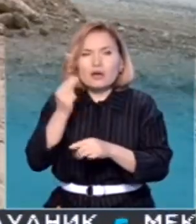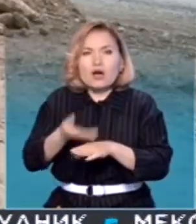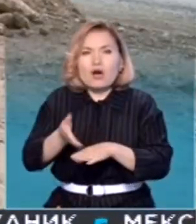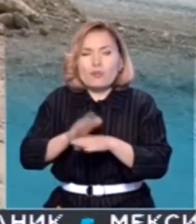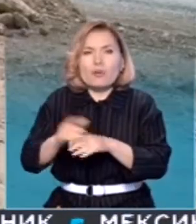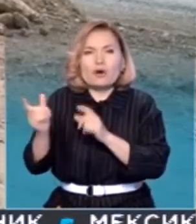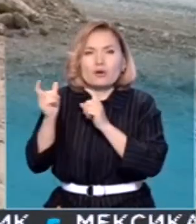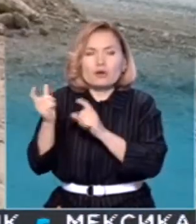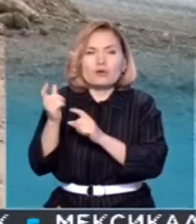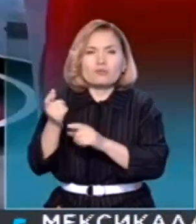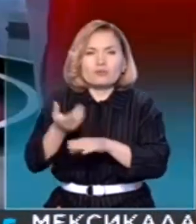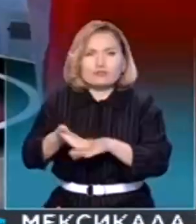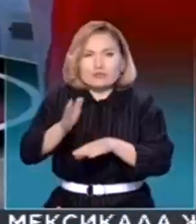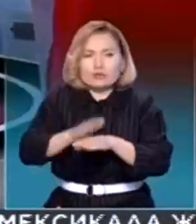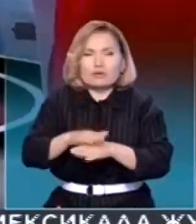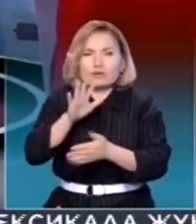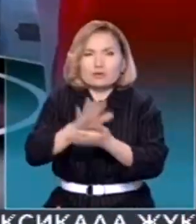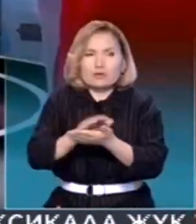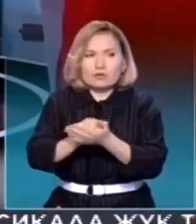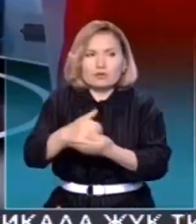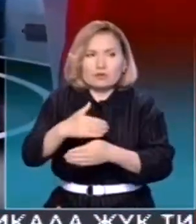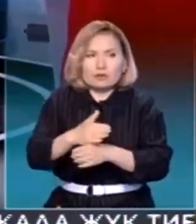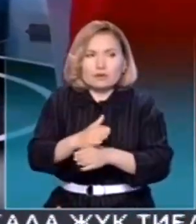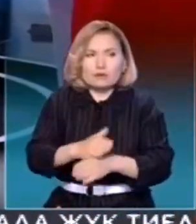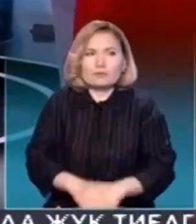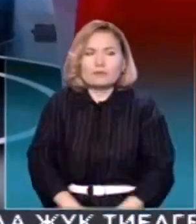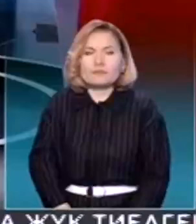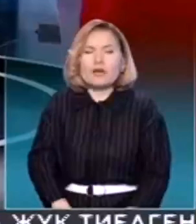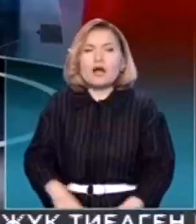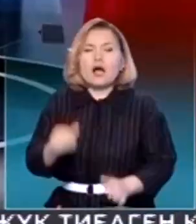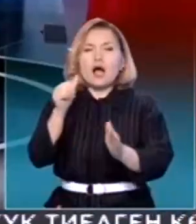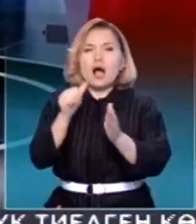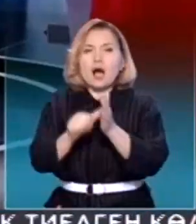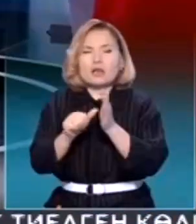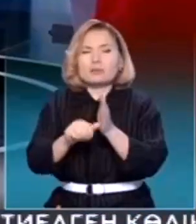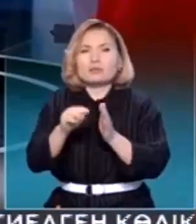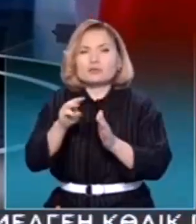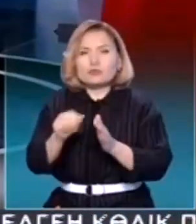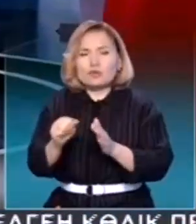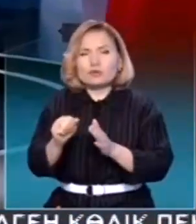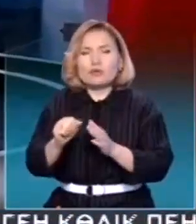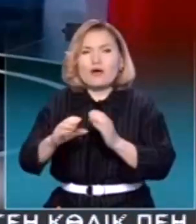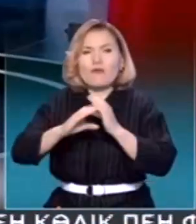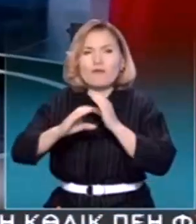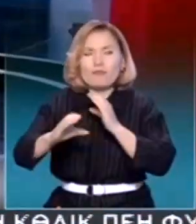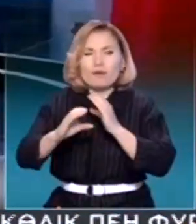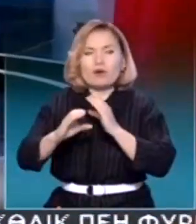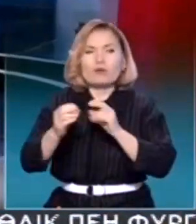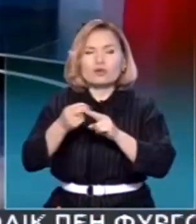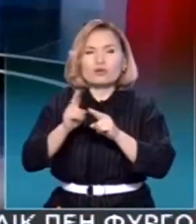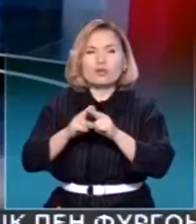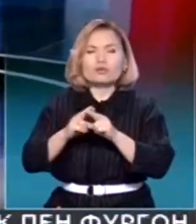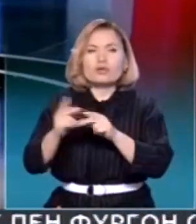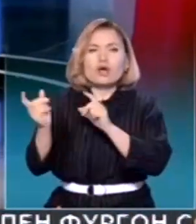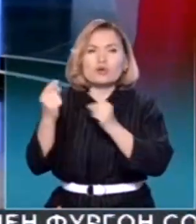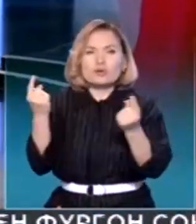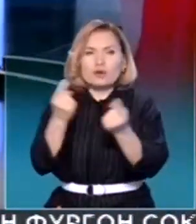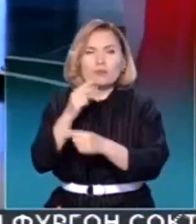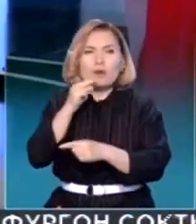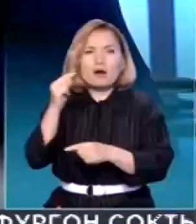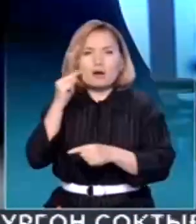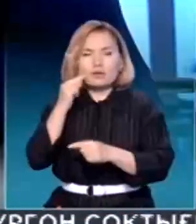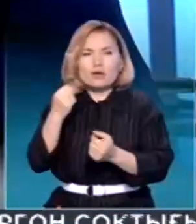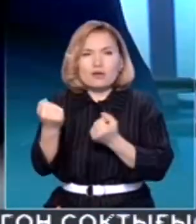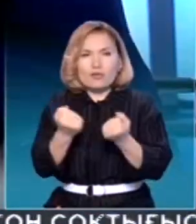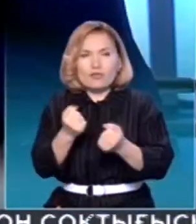көліктері құртып жүр дейді. Бір вагонға 60 тонналық, 40 тонналық жүкті тиеп ап, жүретті жолды құртады. Болашақта